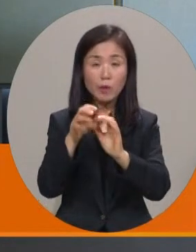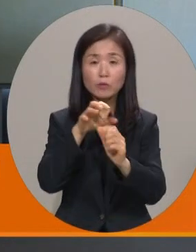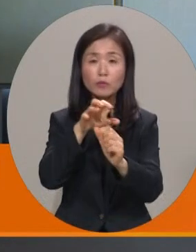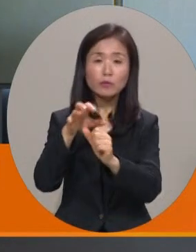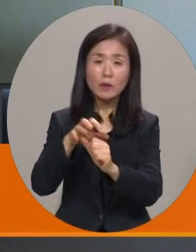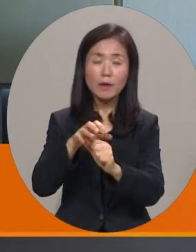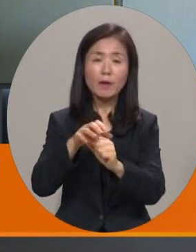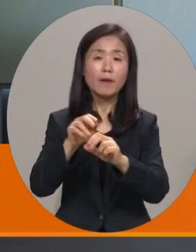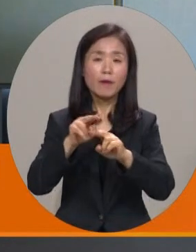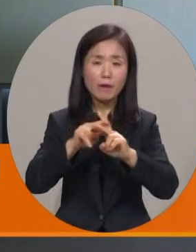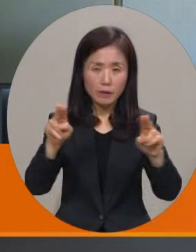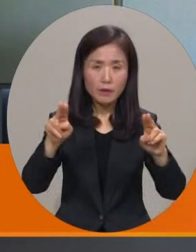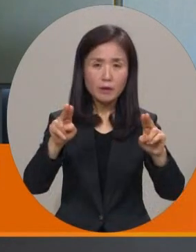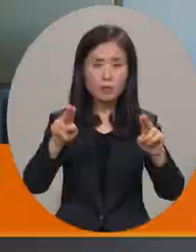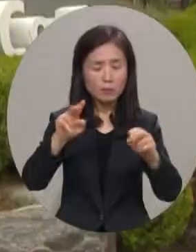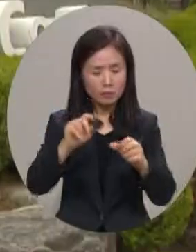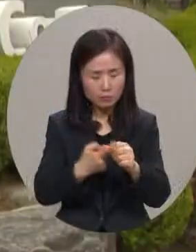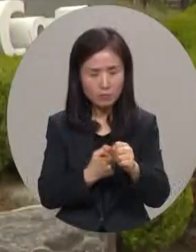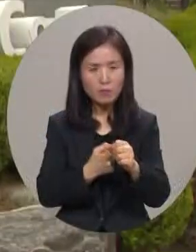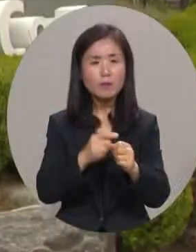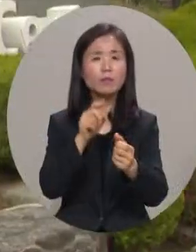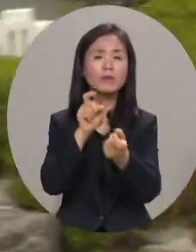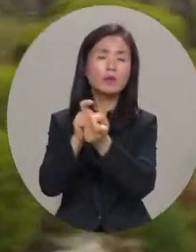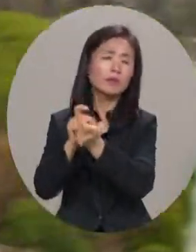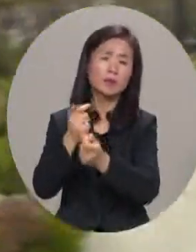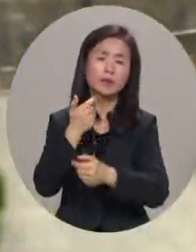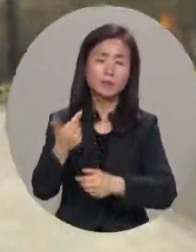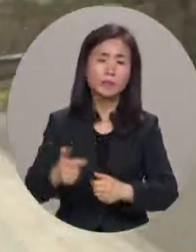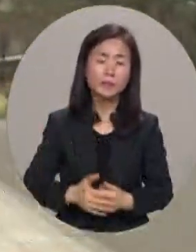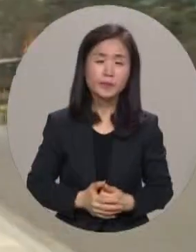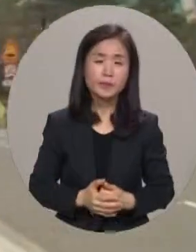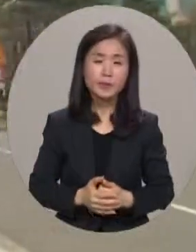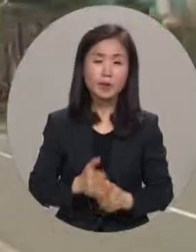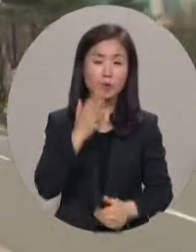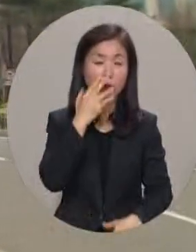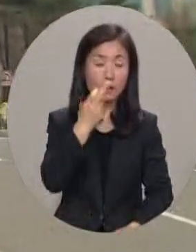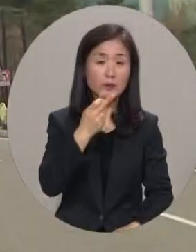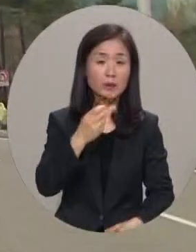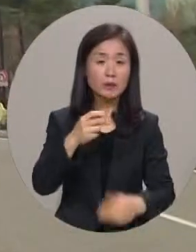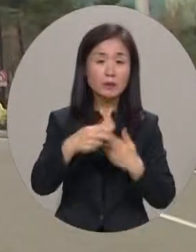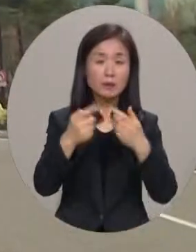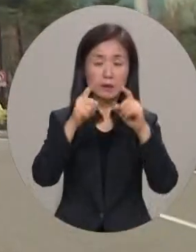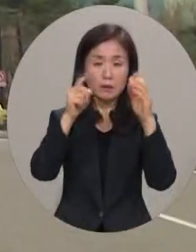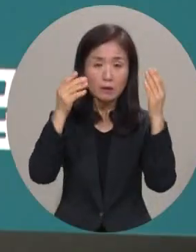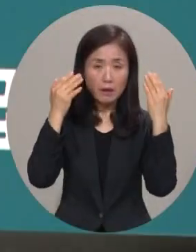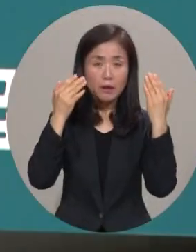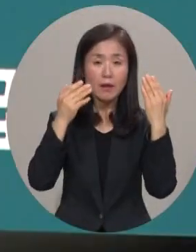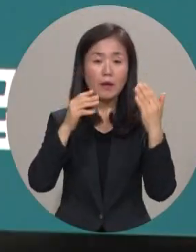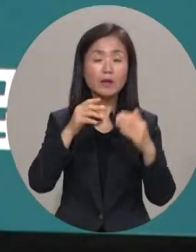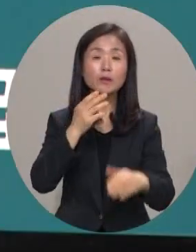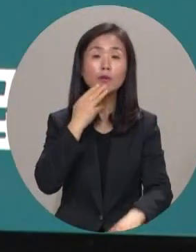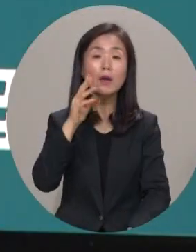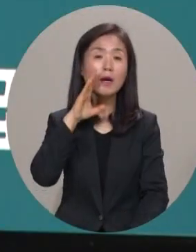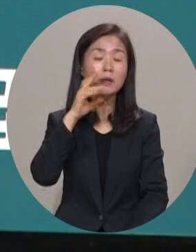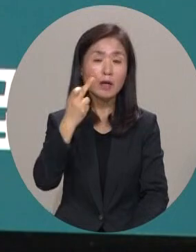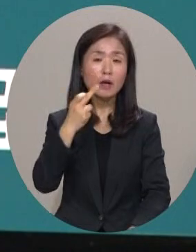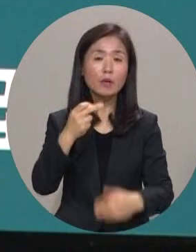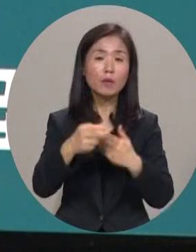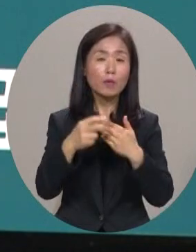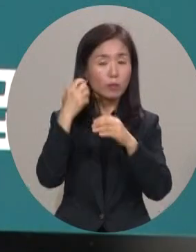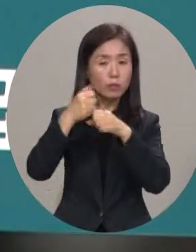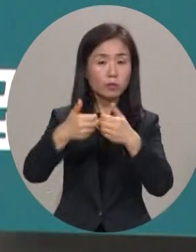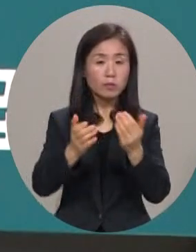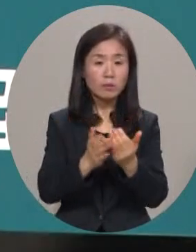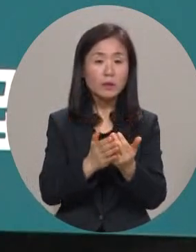기자의 보도입니다 울산의대 서울 아산병원 연구팀은 최근 2년 동안 아산병원 소화